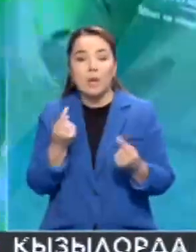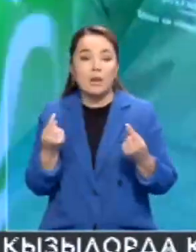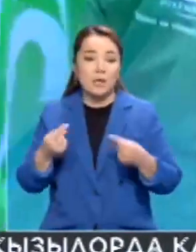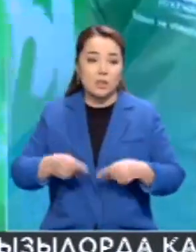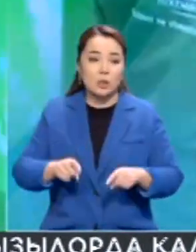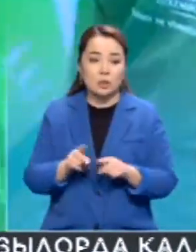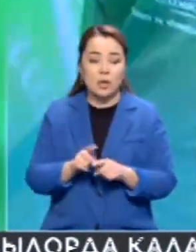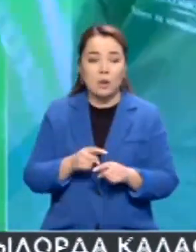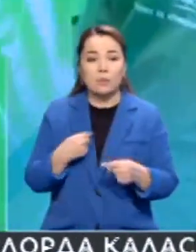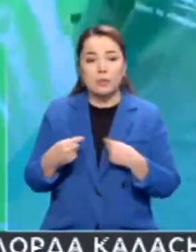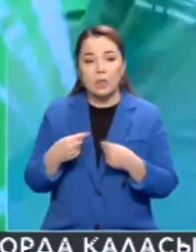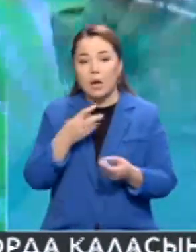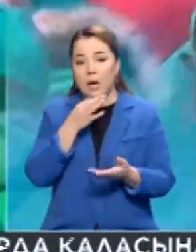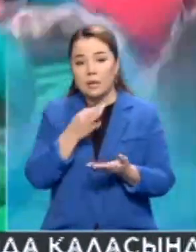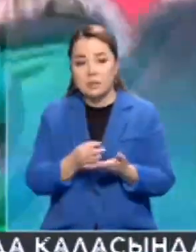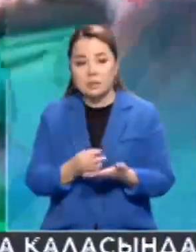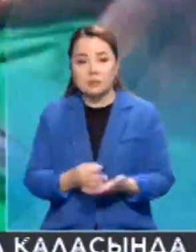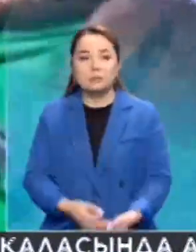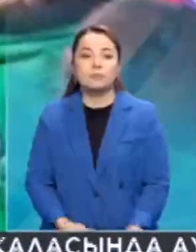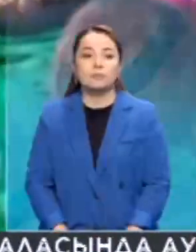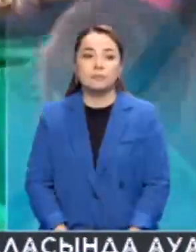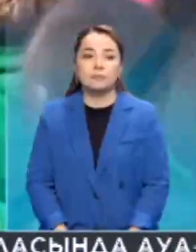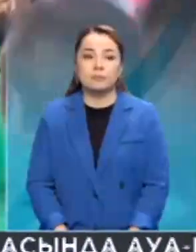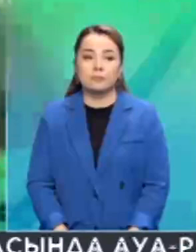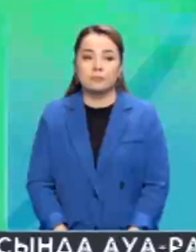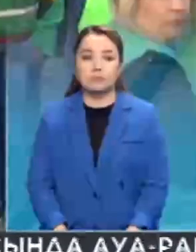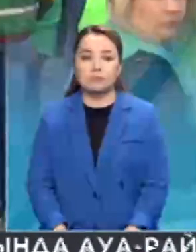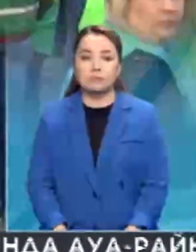дағдарыс қажытқанын айтады.